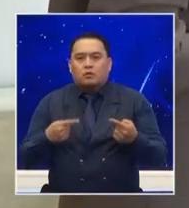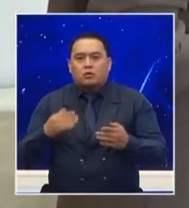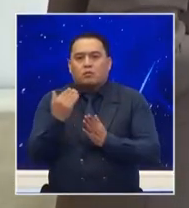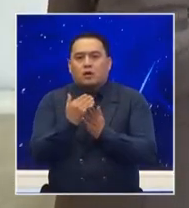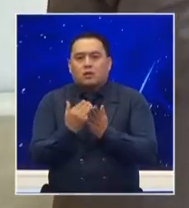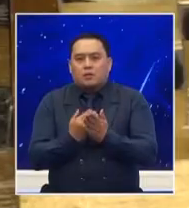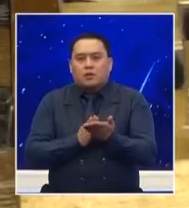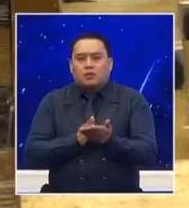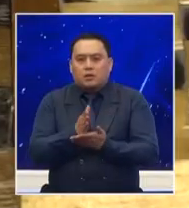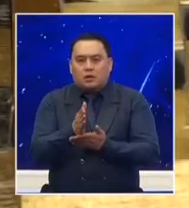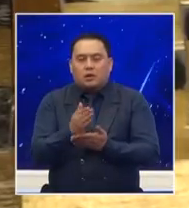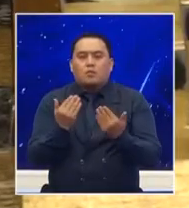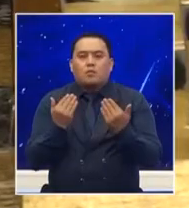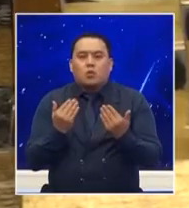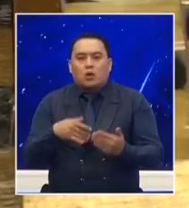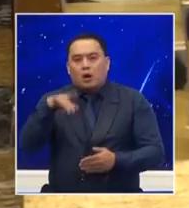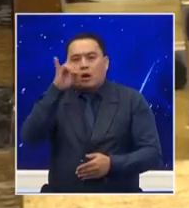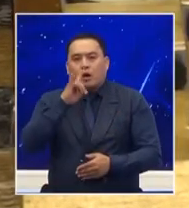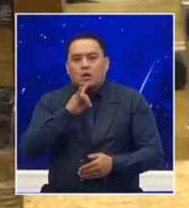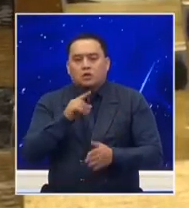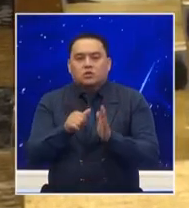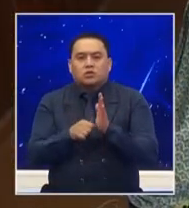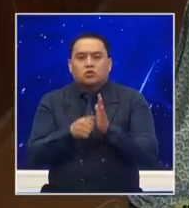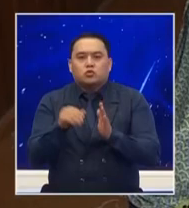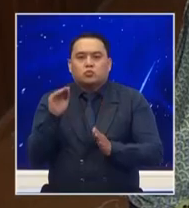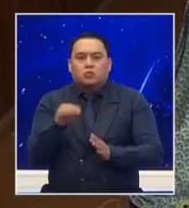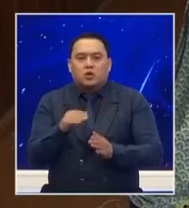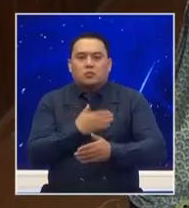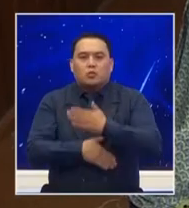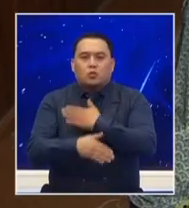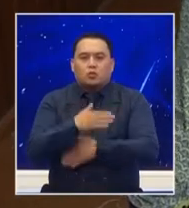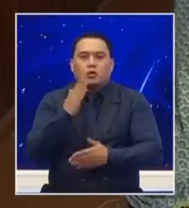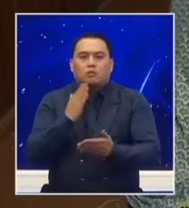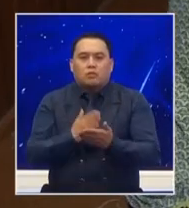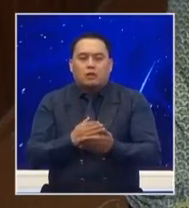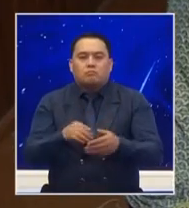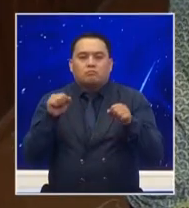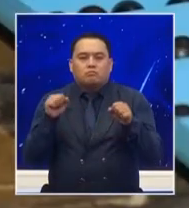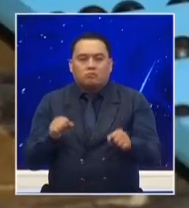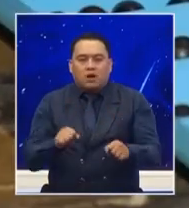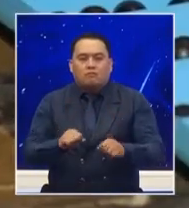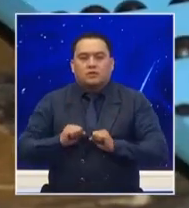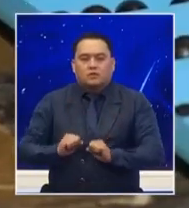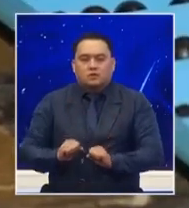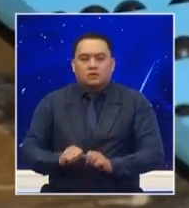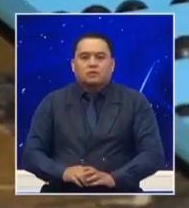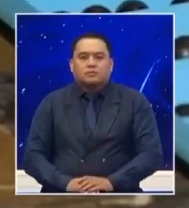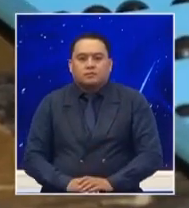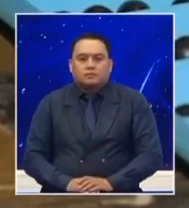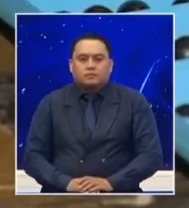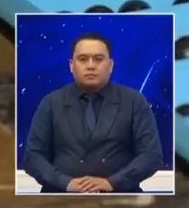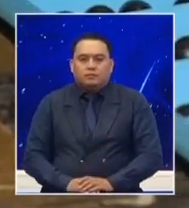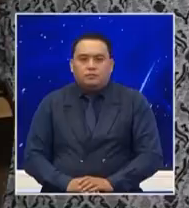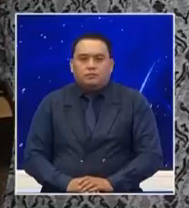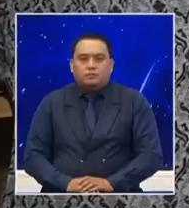бағдарламалар бағытталған. Бүгінгі таңда Қазақстанда 700 мыңға жуық мүгедек бар. Олардың құқықтары үкіметтің жіті назарында. Мадина